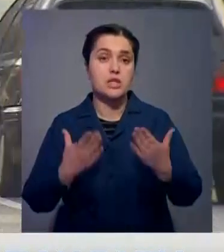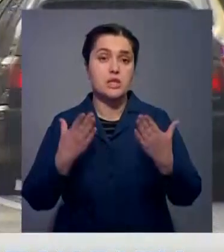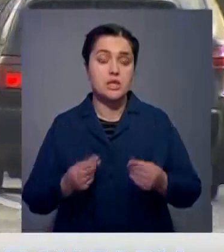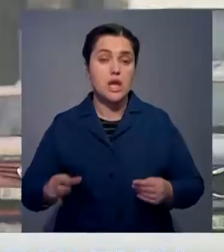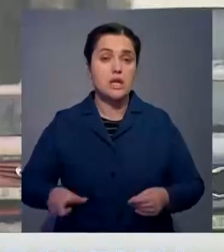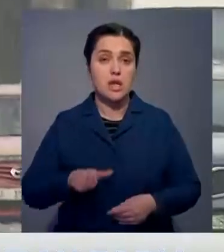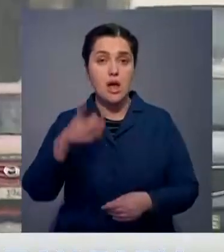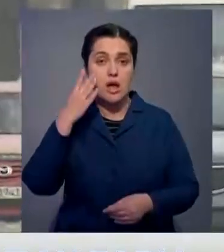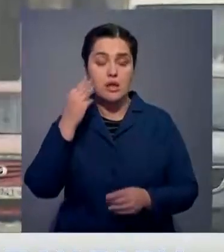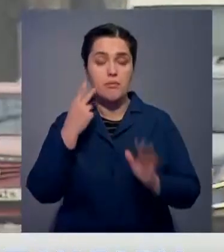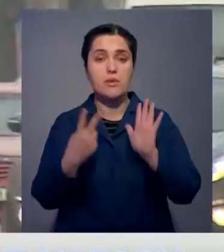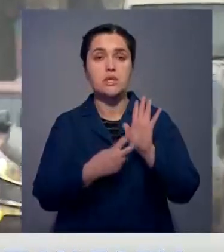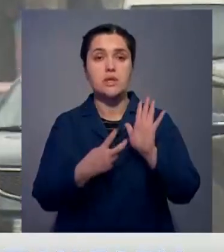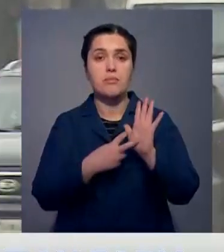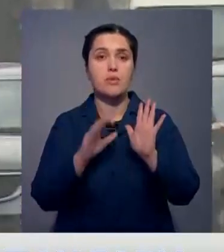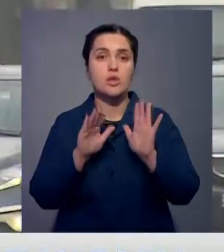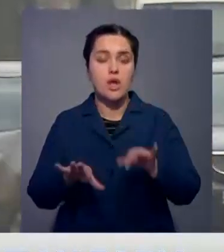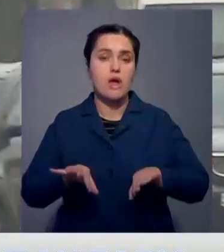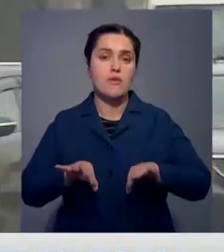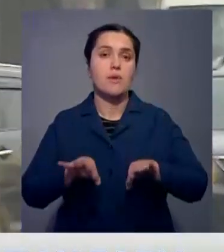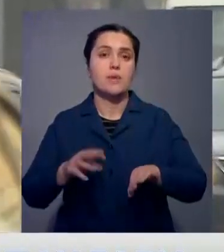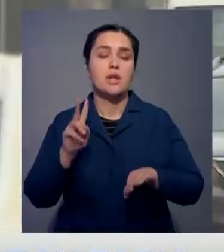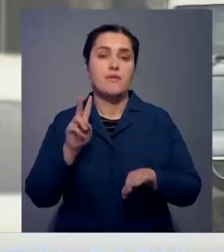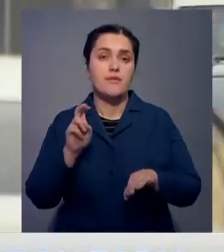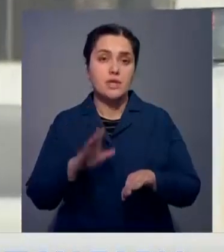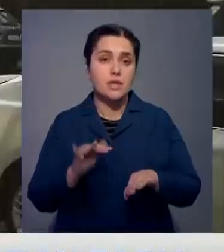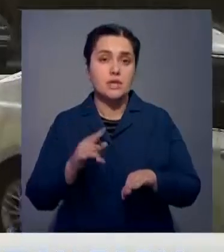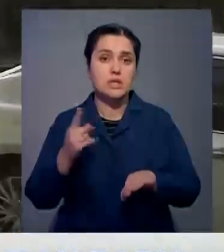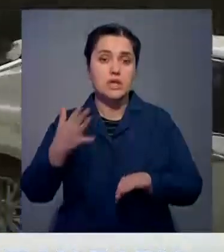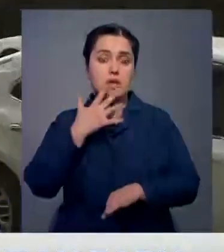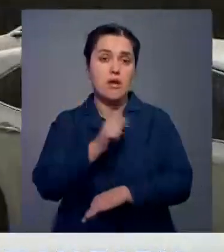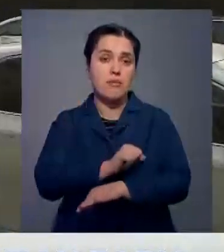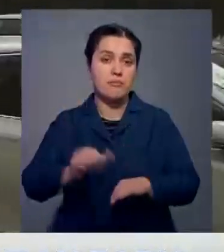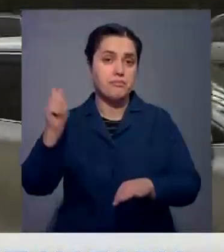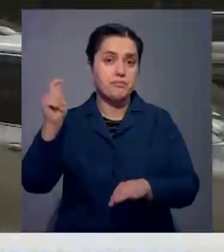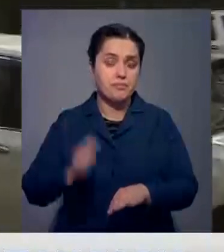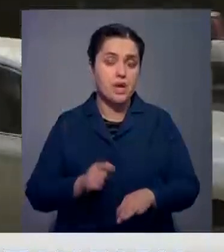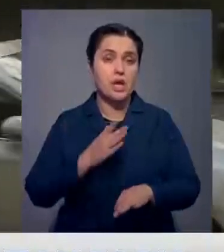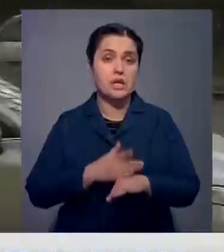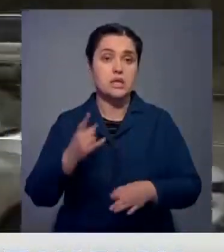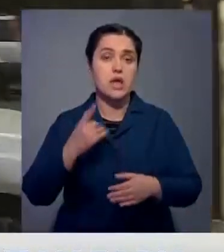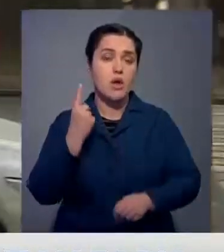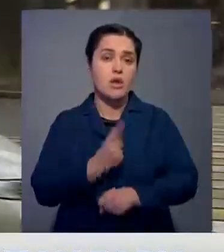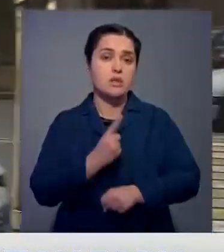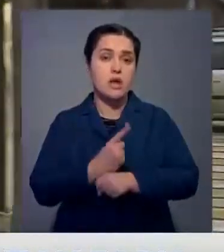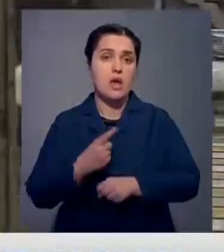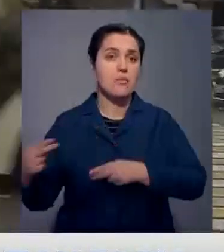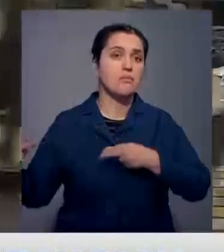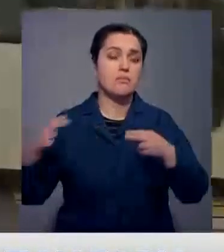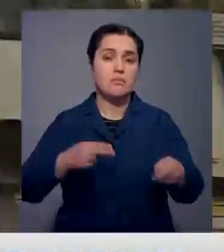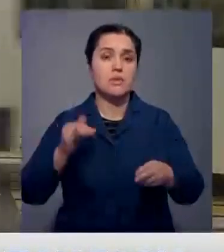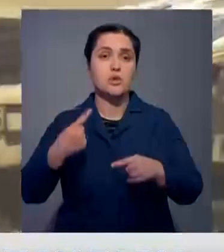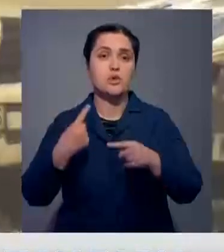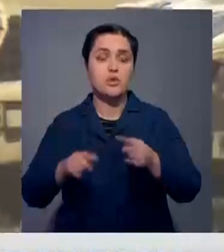Алматы выезжают больше 700 тысяч автомобилей, 200 тысяч из них – иногородние. Активисты даже предложили запретить въезд машин из